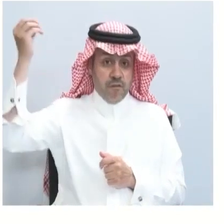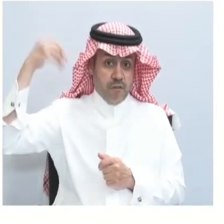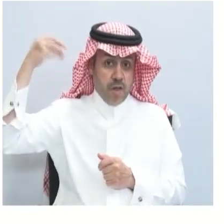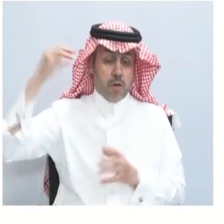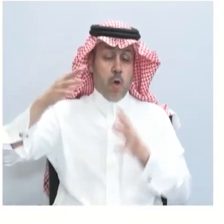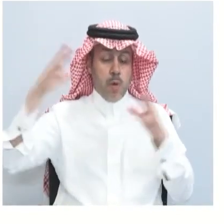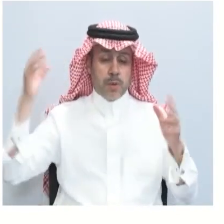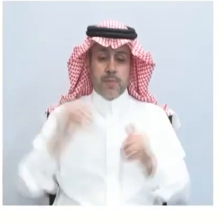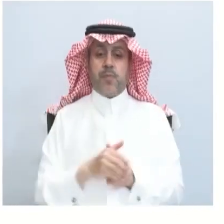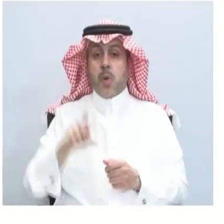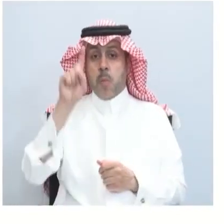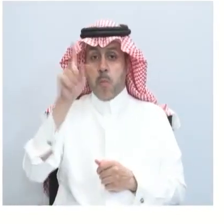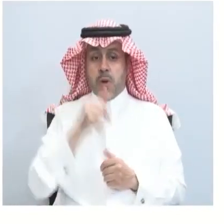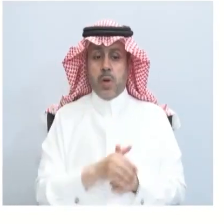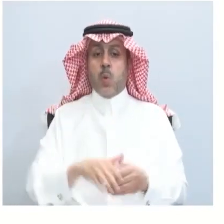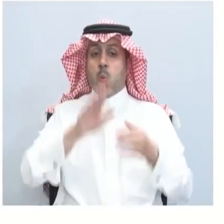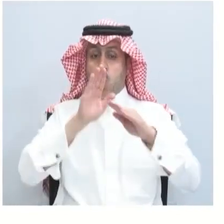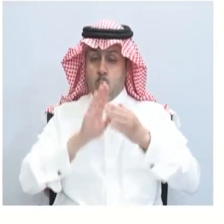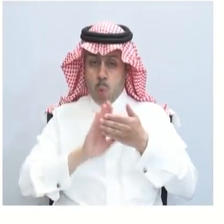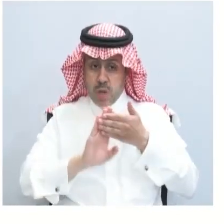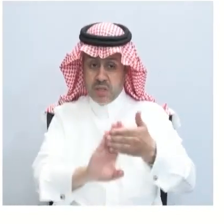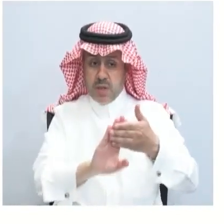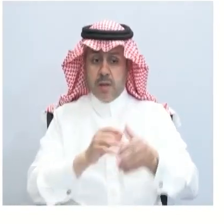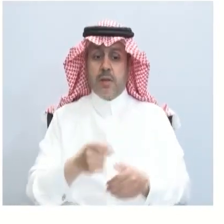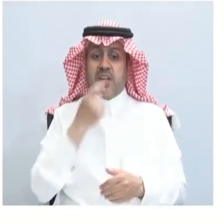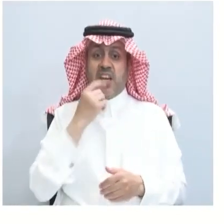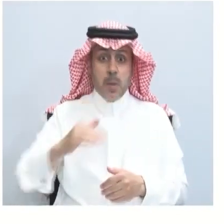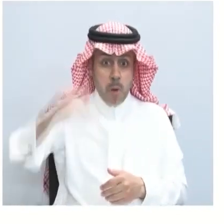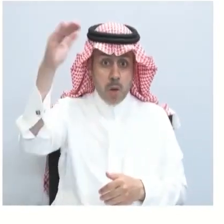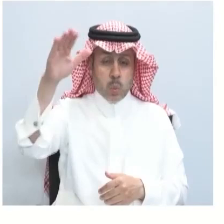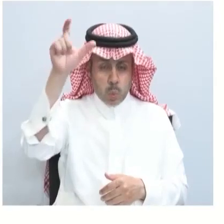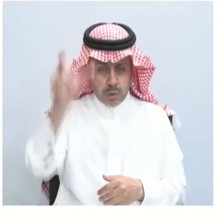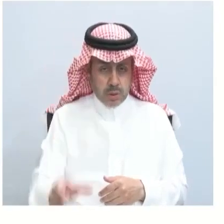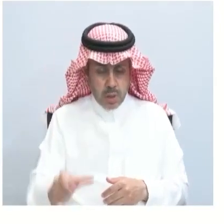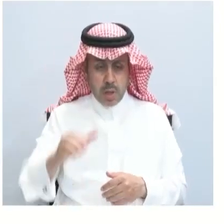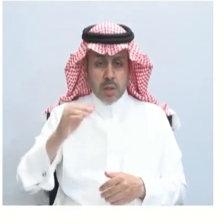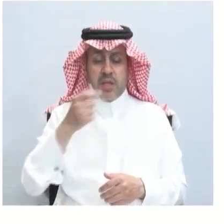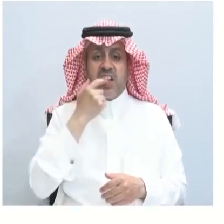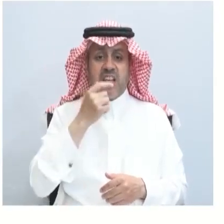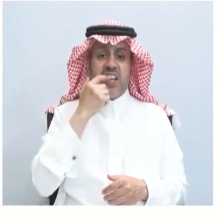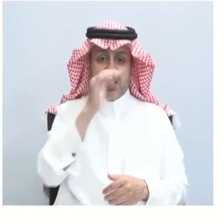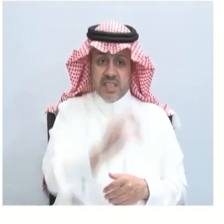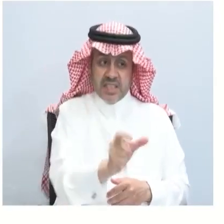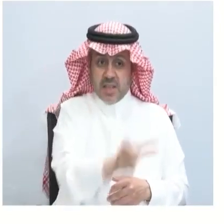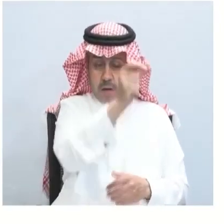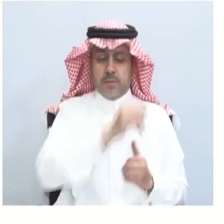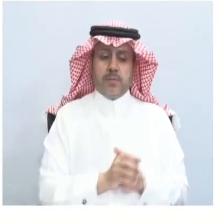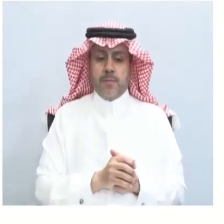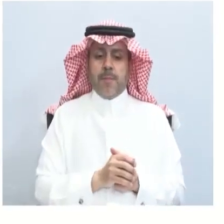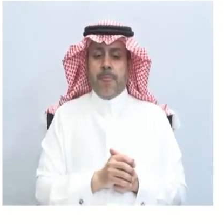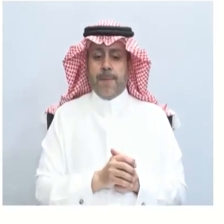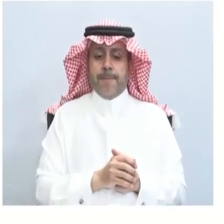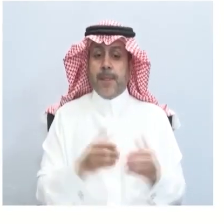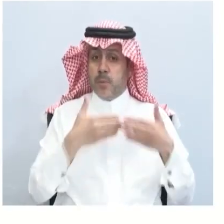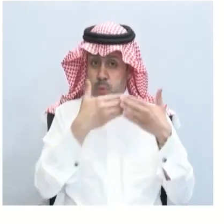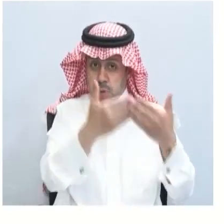والاحسان الى الكبار والصغار ورعايه حقوقهم والقيام بواجباتهم وتعهد